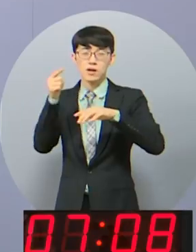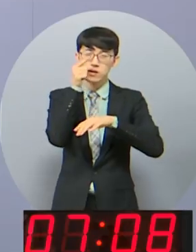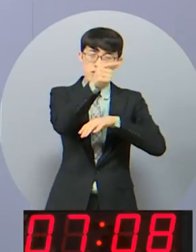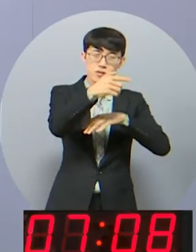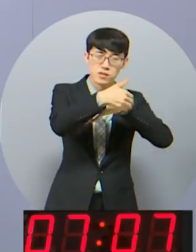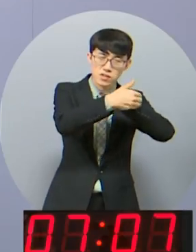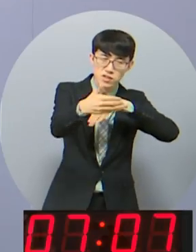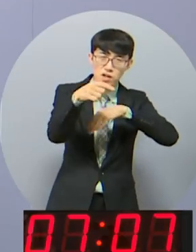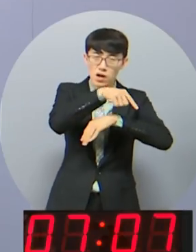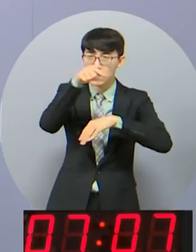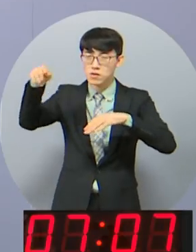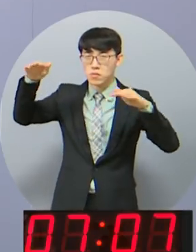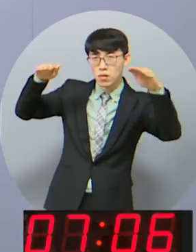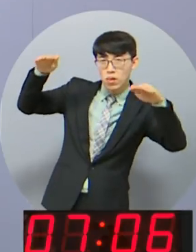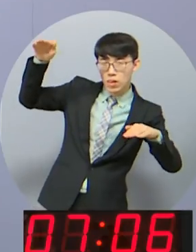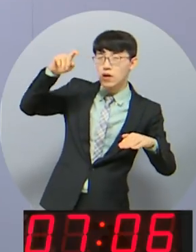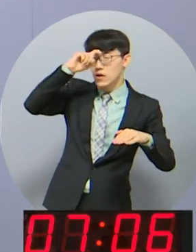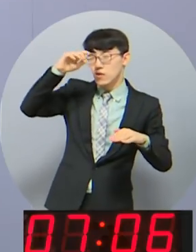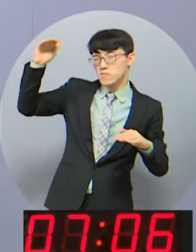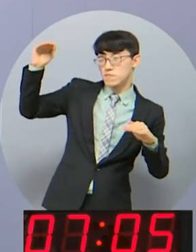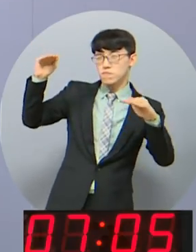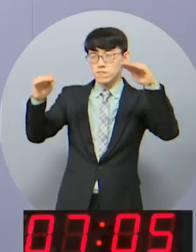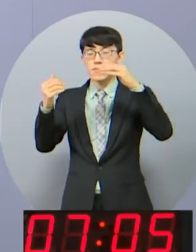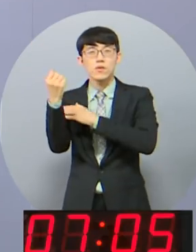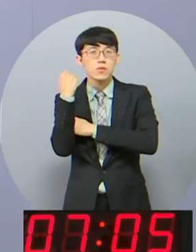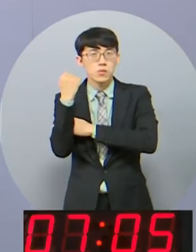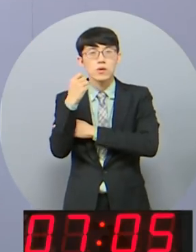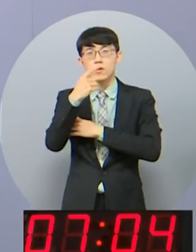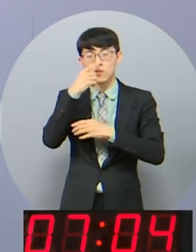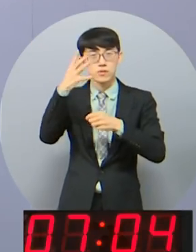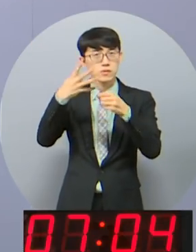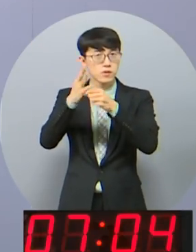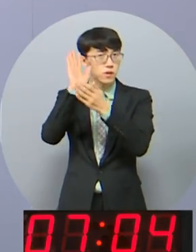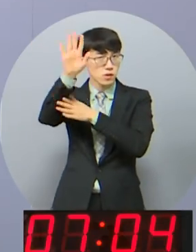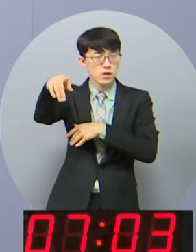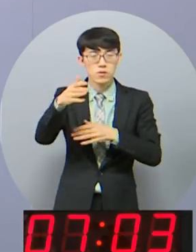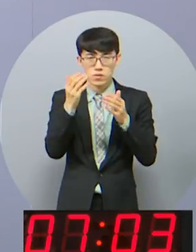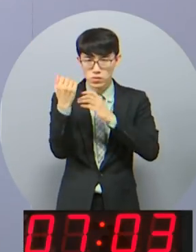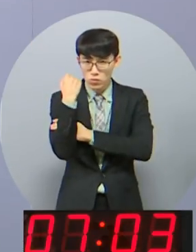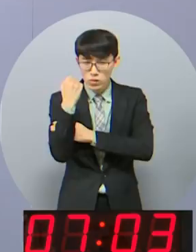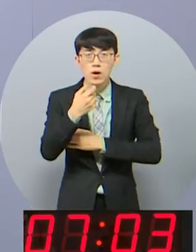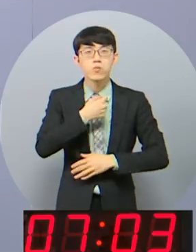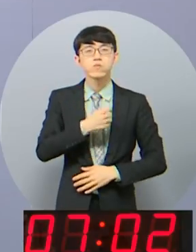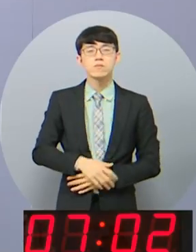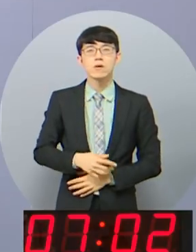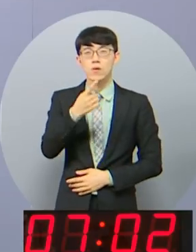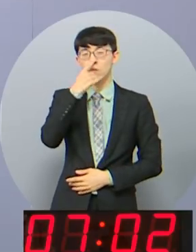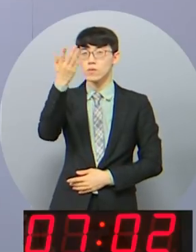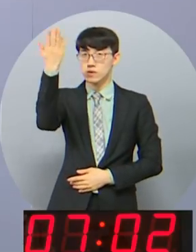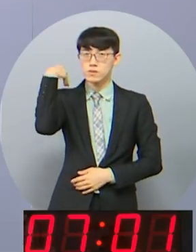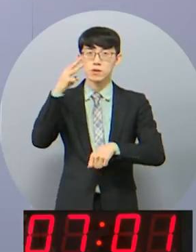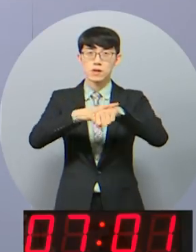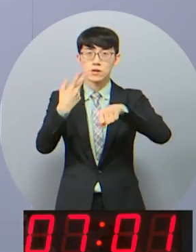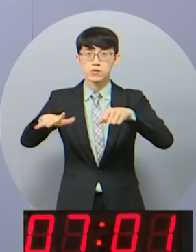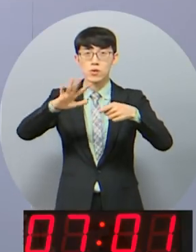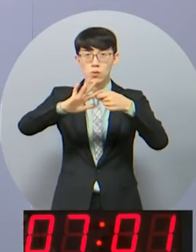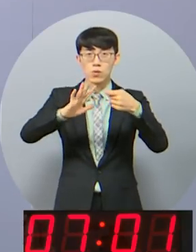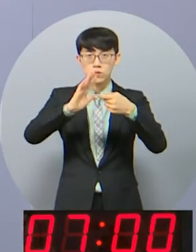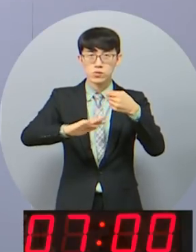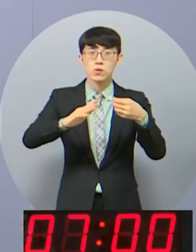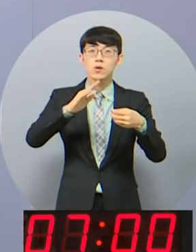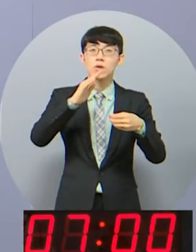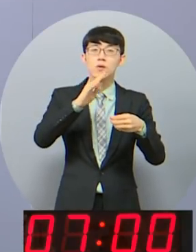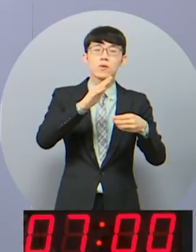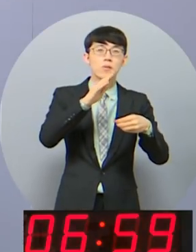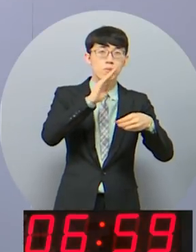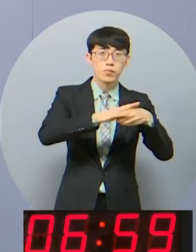四年的工作，也是接下来四年渔恩希望再继续努力的方向。渔恩曾经在淡水国中补校，还有邓